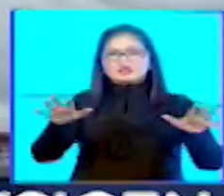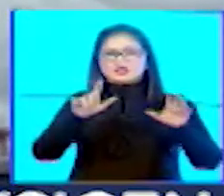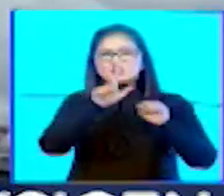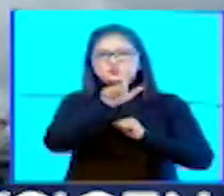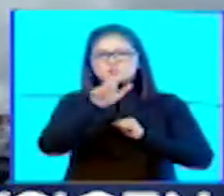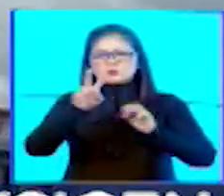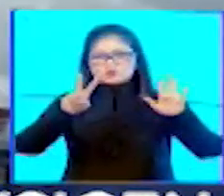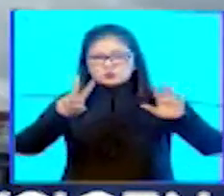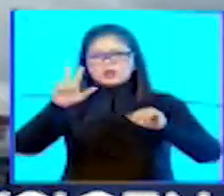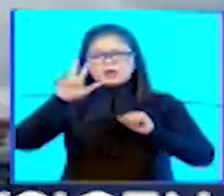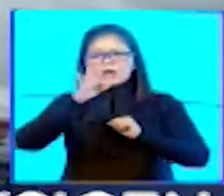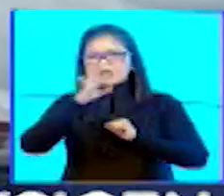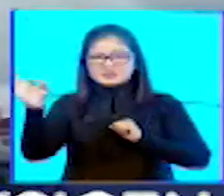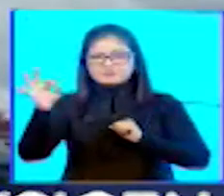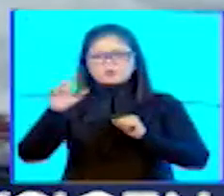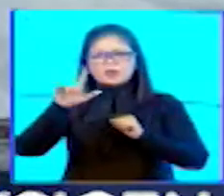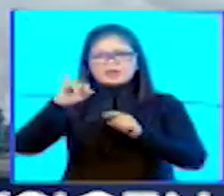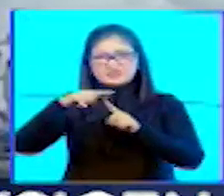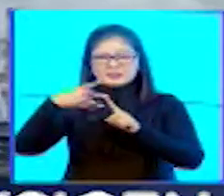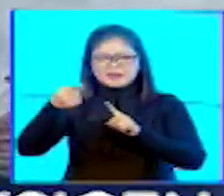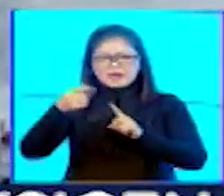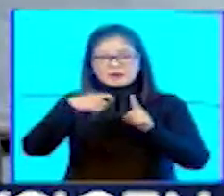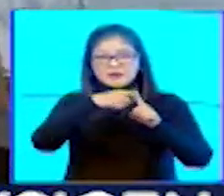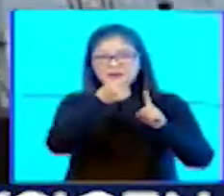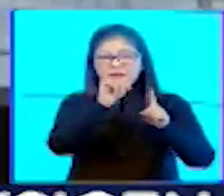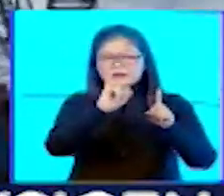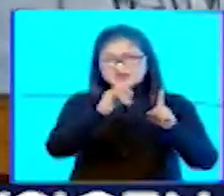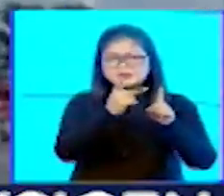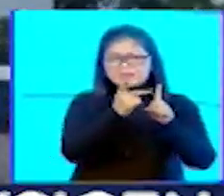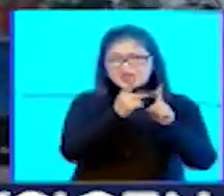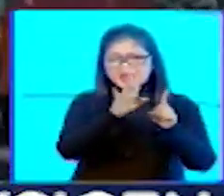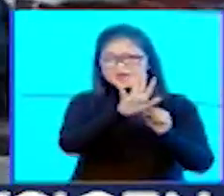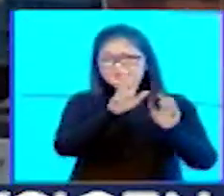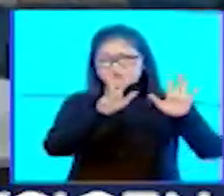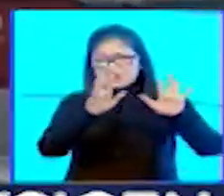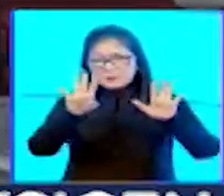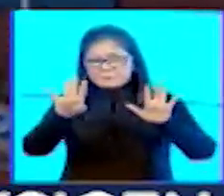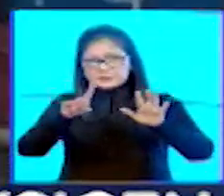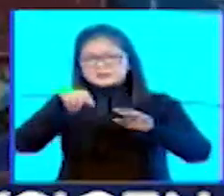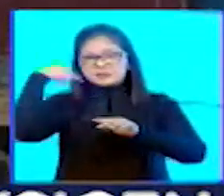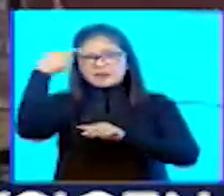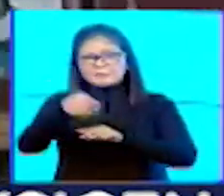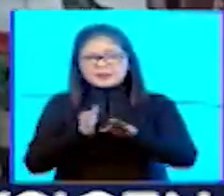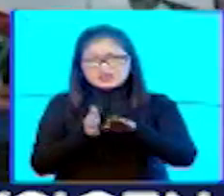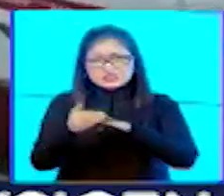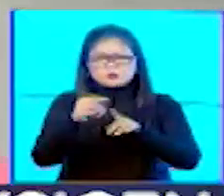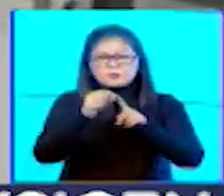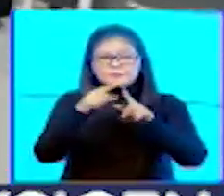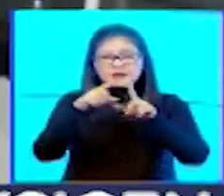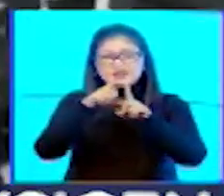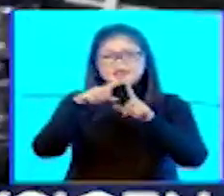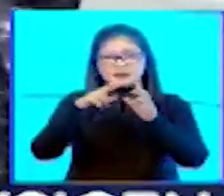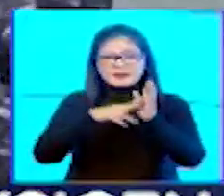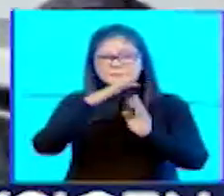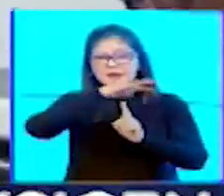ribu liter. KRI Semarang 594 telah tiba di perairan Tanjung Pandan, Kabupaten Belitung dan mengirimkan sebanyak 10